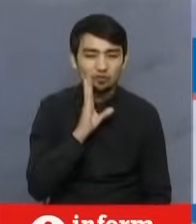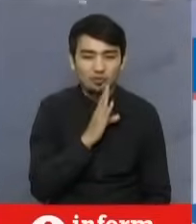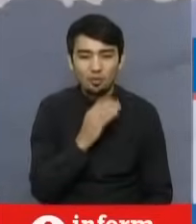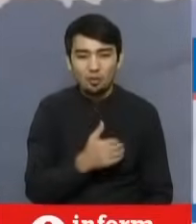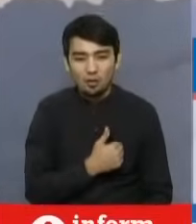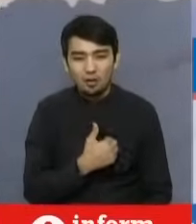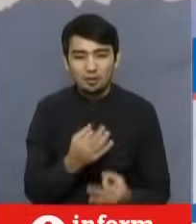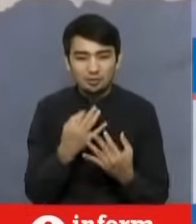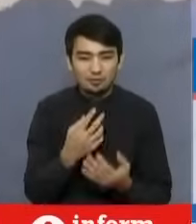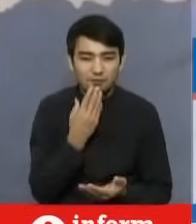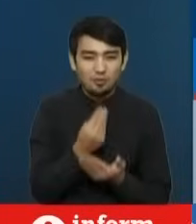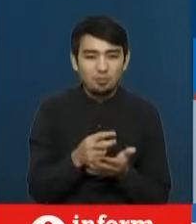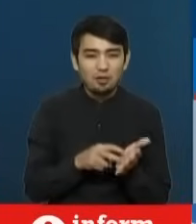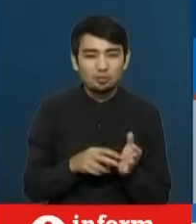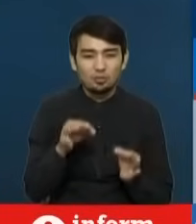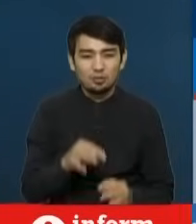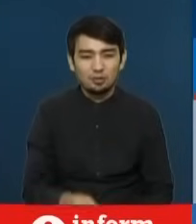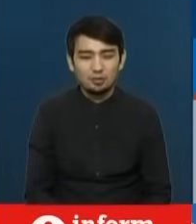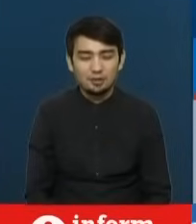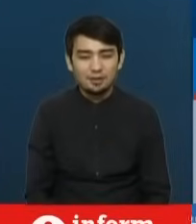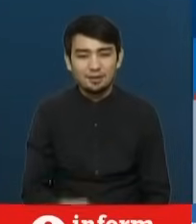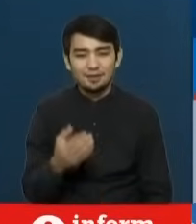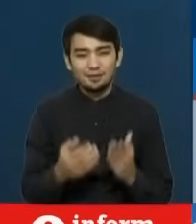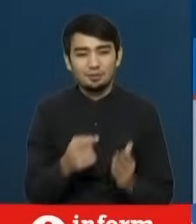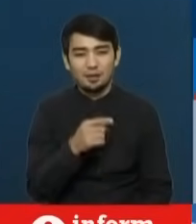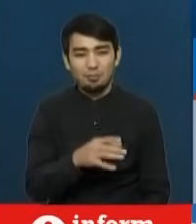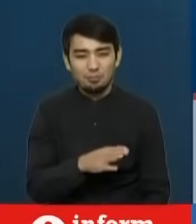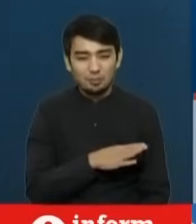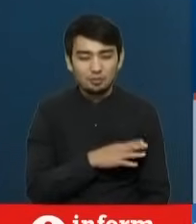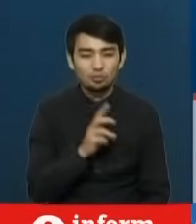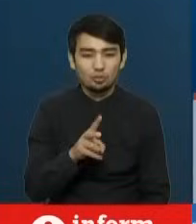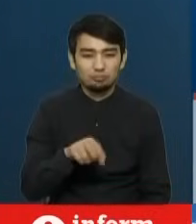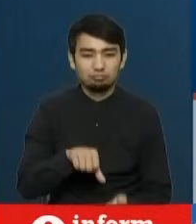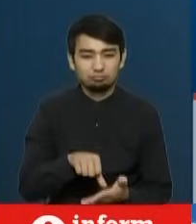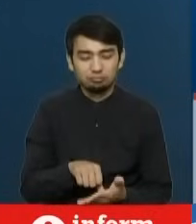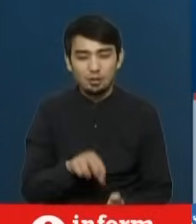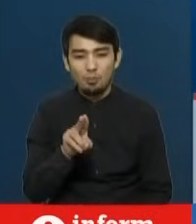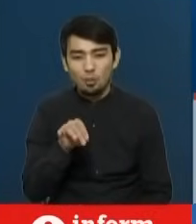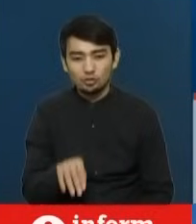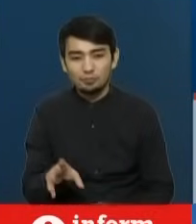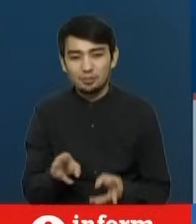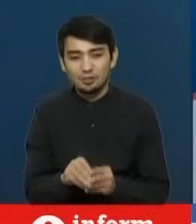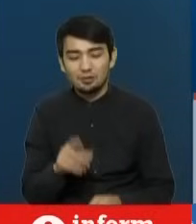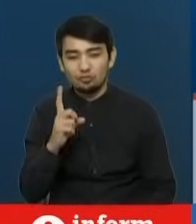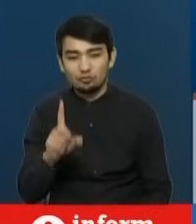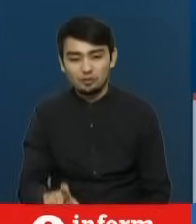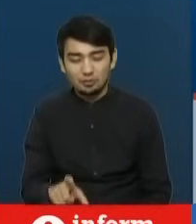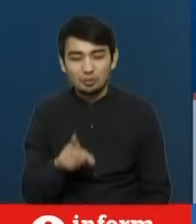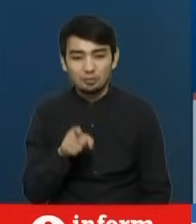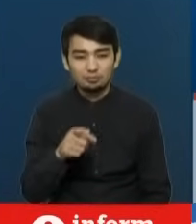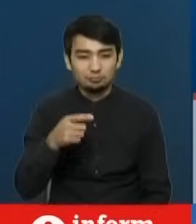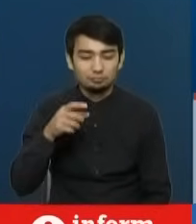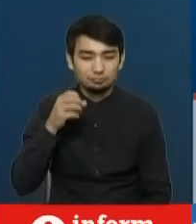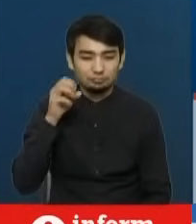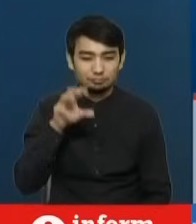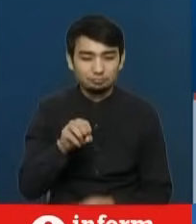рассказать о своих опасениях. Если бы там был составитель на хвостовой части поезда, он бы дал бы